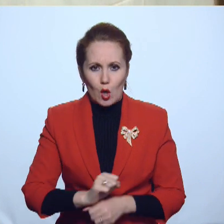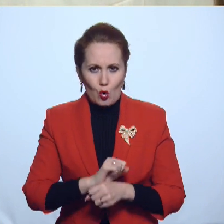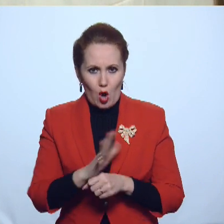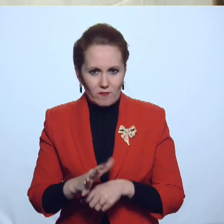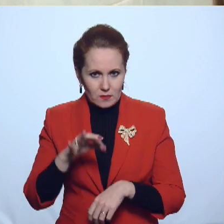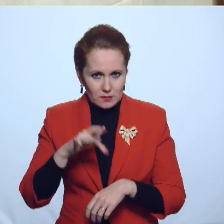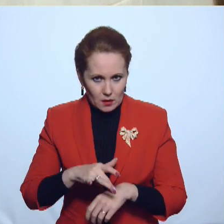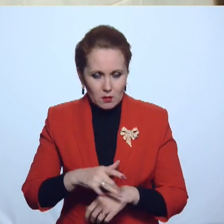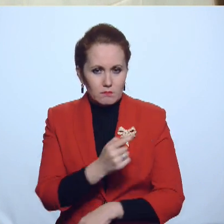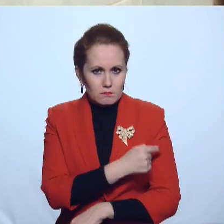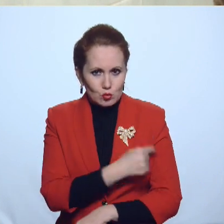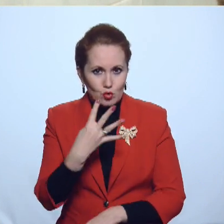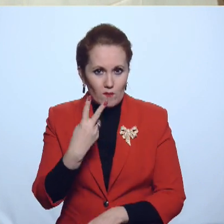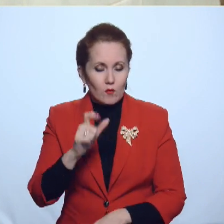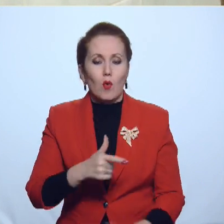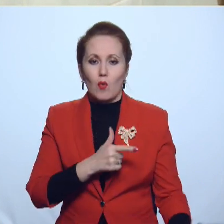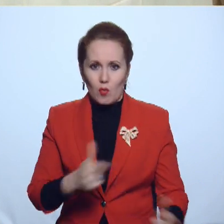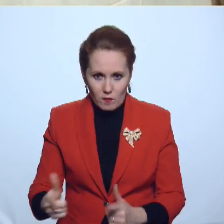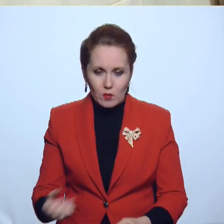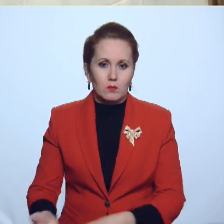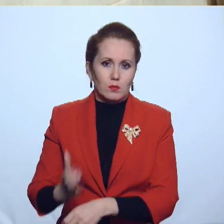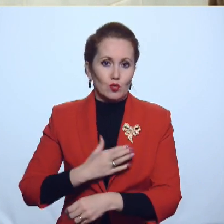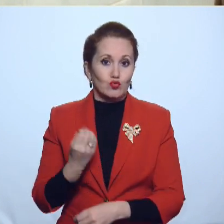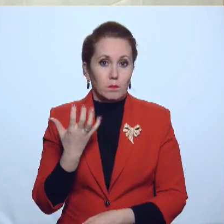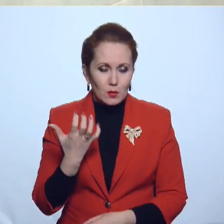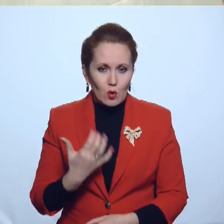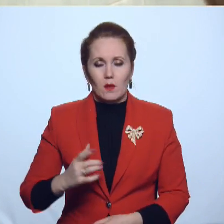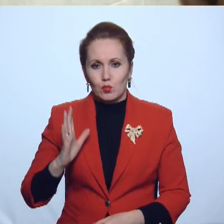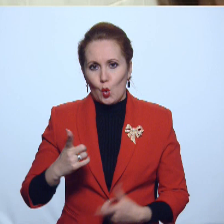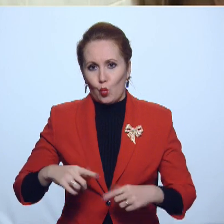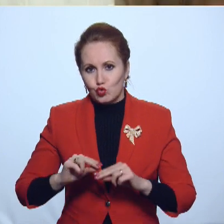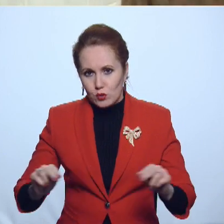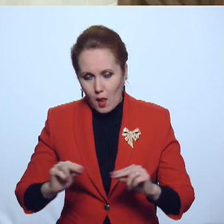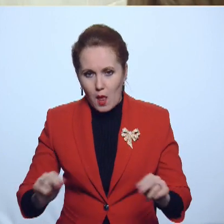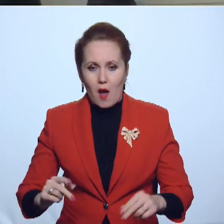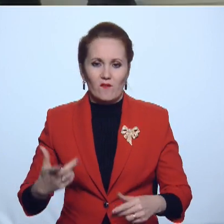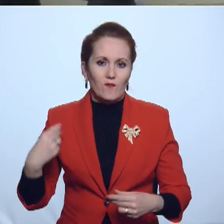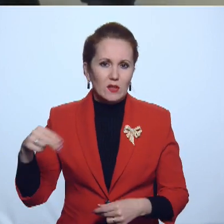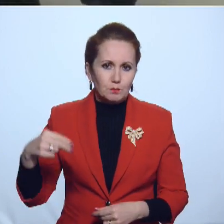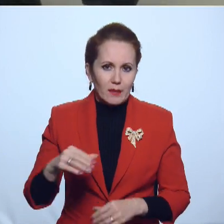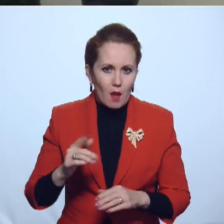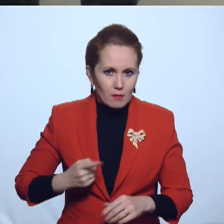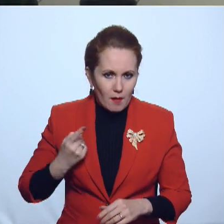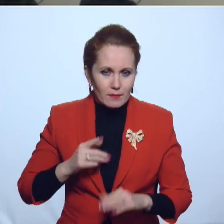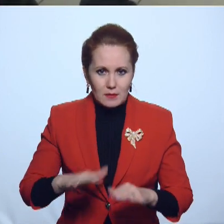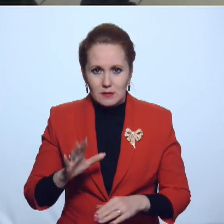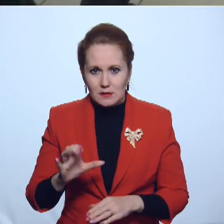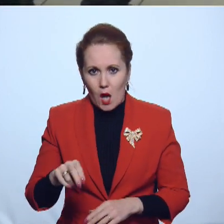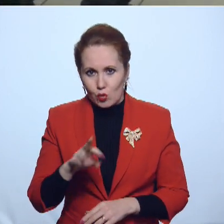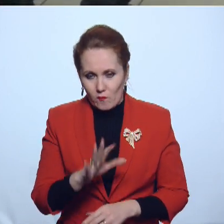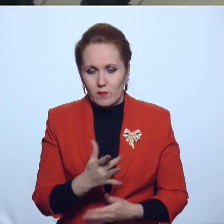январе планируется начать вакцинацию учителей школ и воспитателей детских садов, а также преподавателей вузов. После этого сотрудников